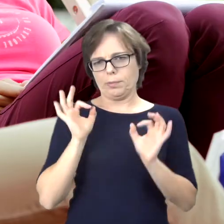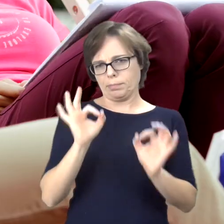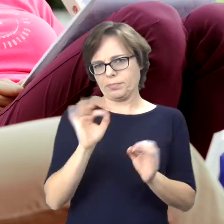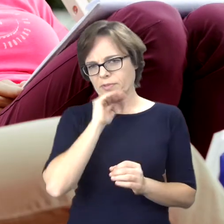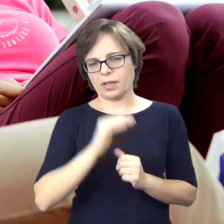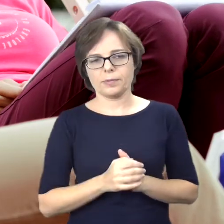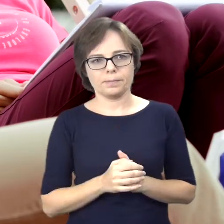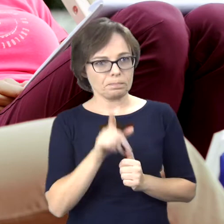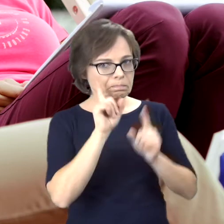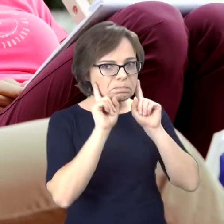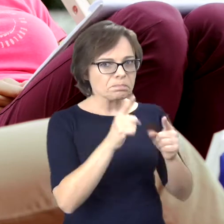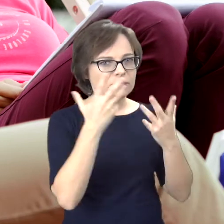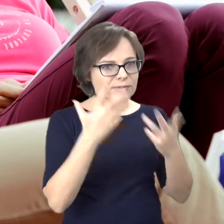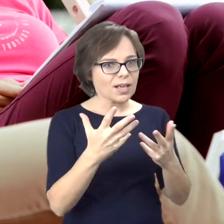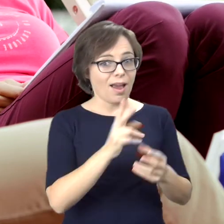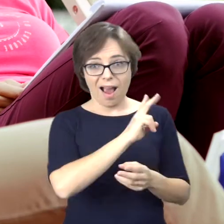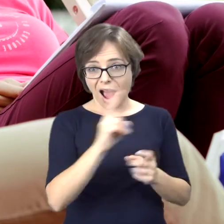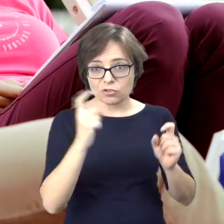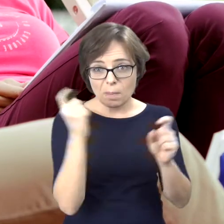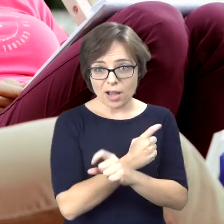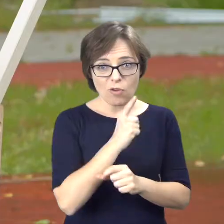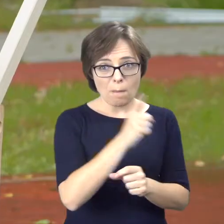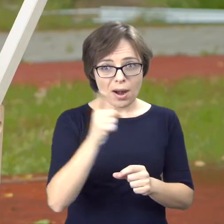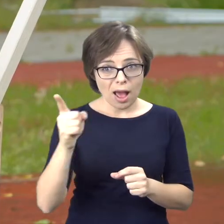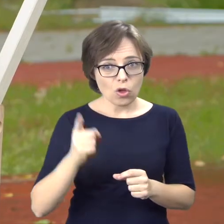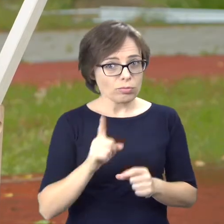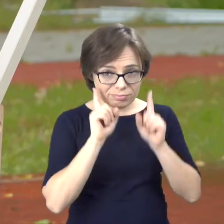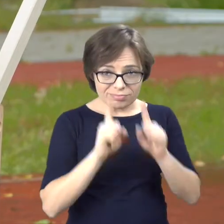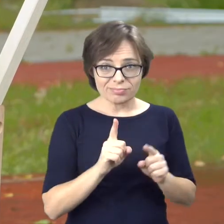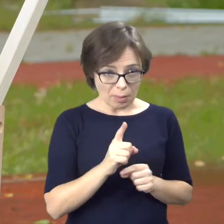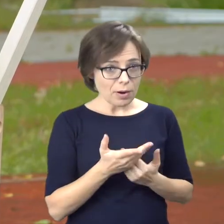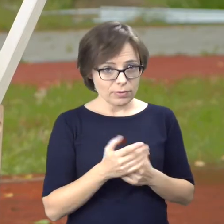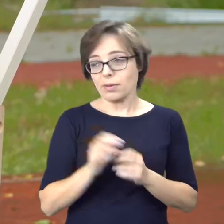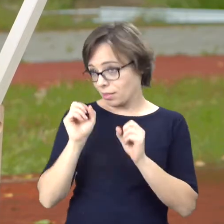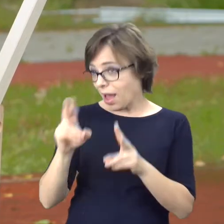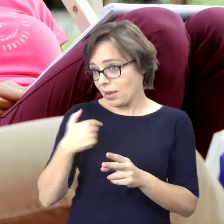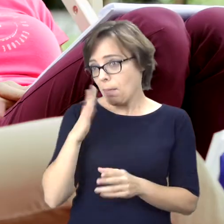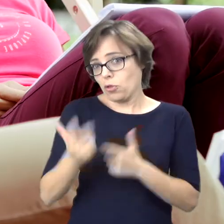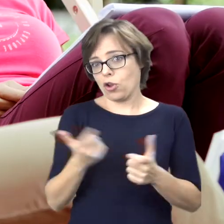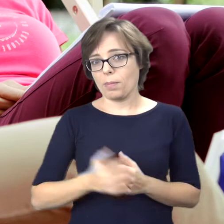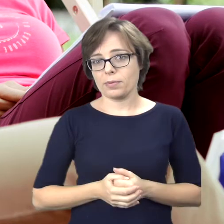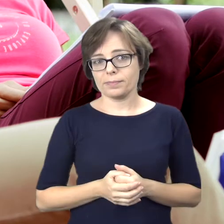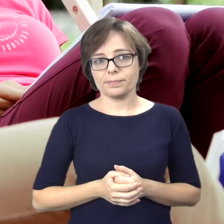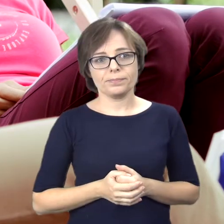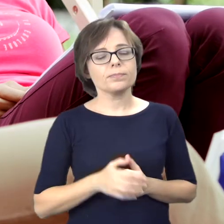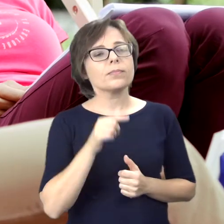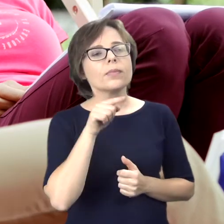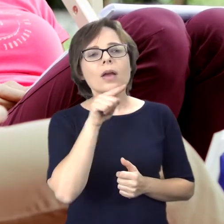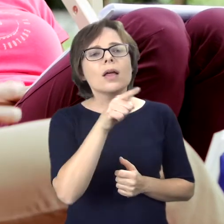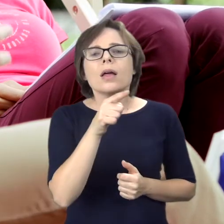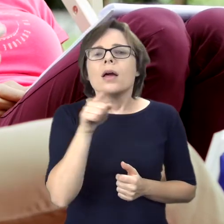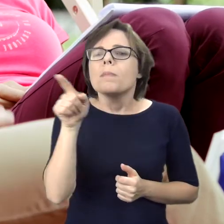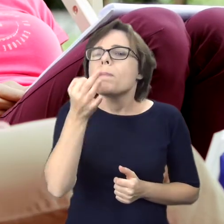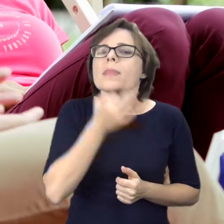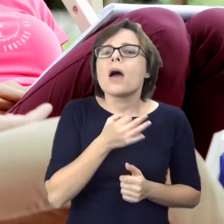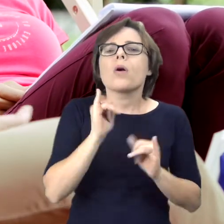A ty naprawdę chcesz przebiec maraton w każdym kraju? Mhm. Naprawdę chcesz to zrobić? No ja to zrobię. Popytałaś, jakie kraje. Właśnie trafiłem na